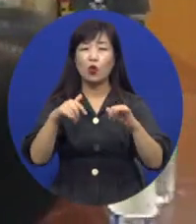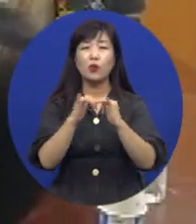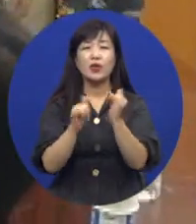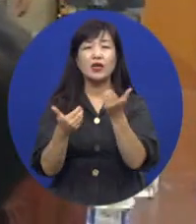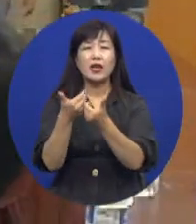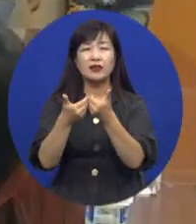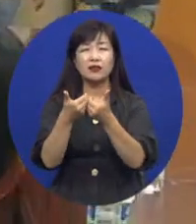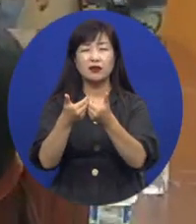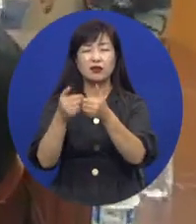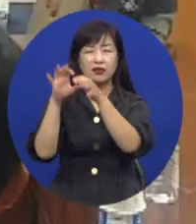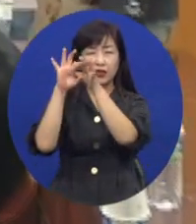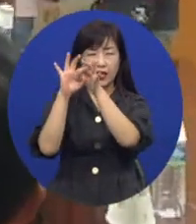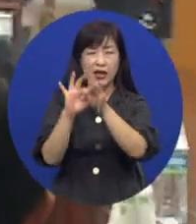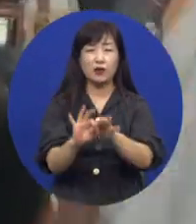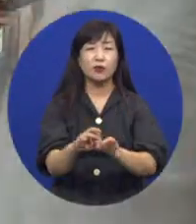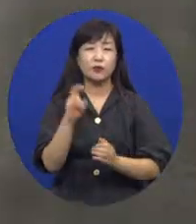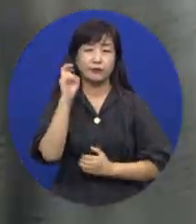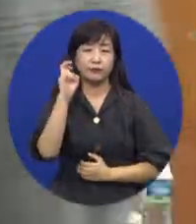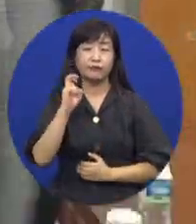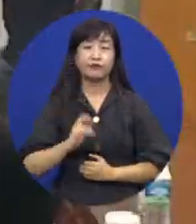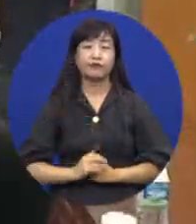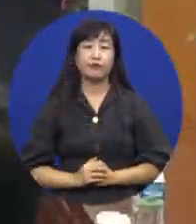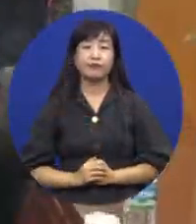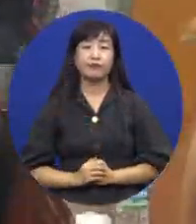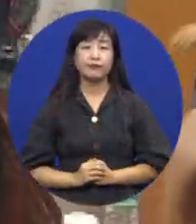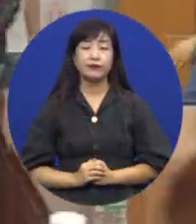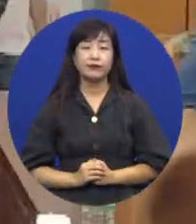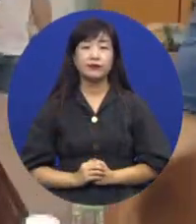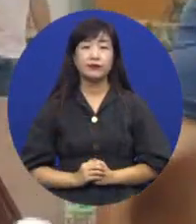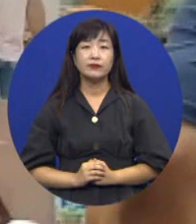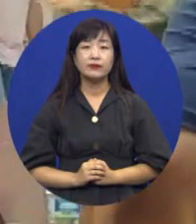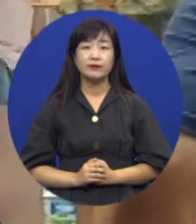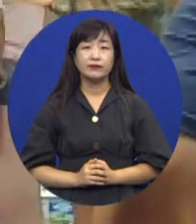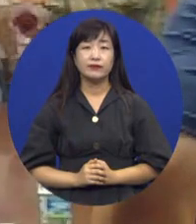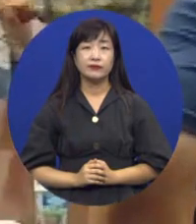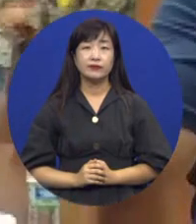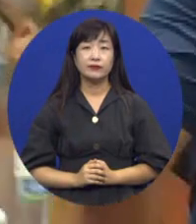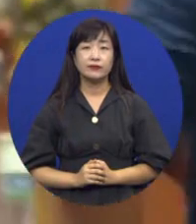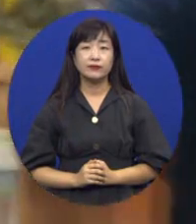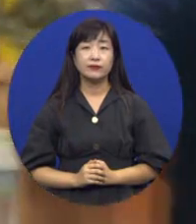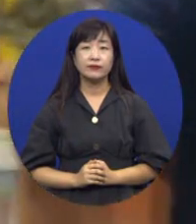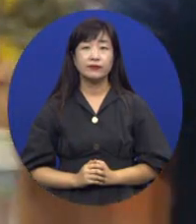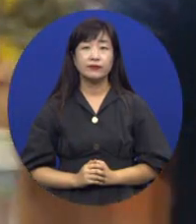갈등은 갈수록 깊어지고 있습니다. MBC 뉴스 조인호입니다.